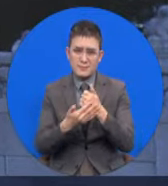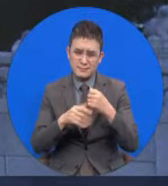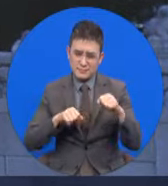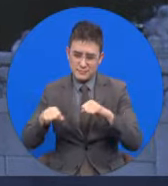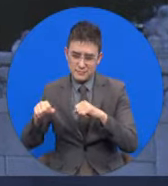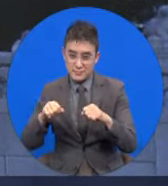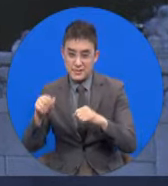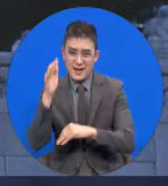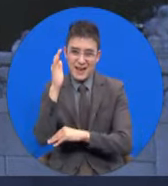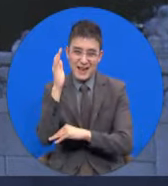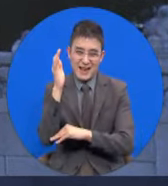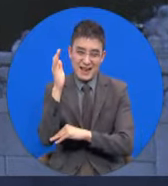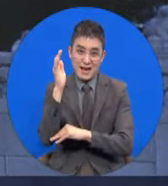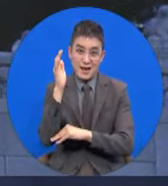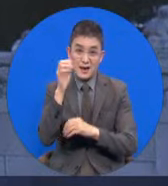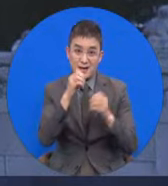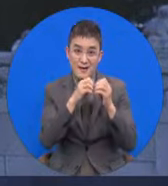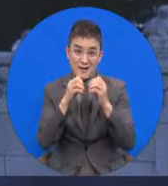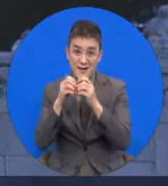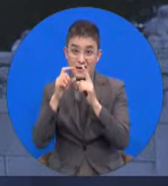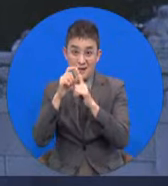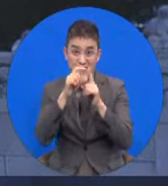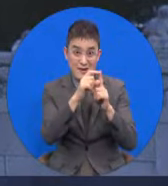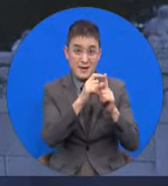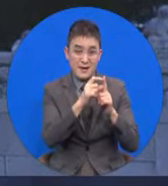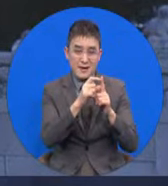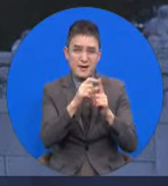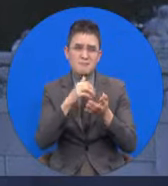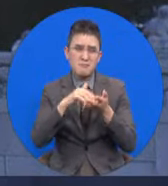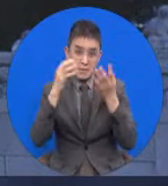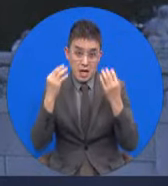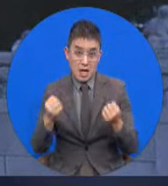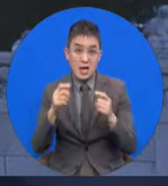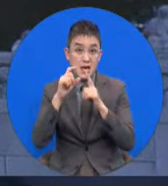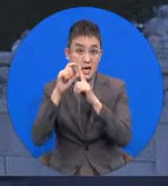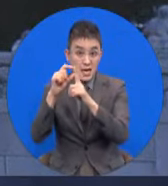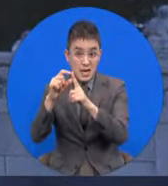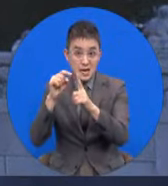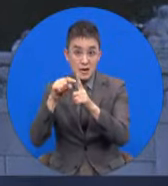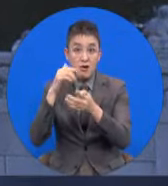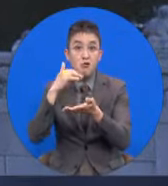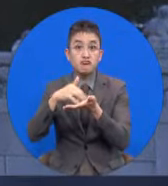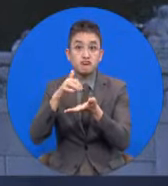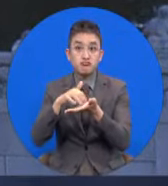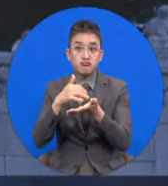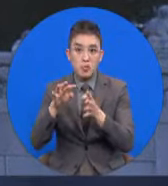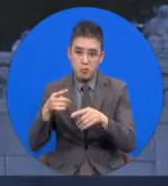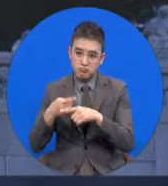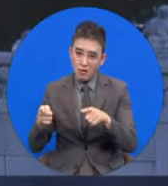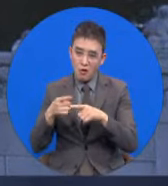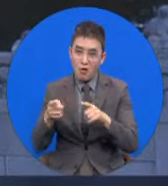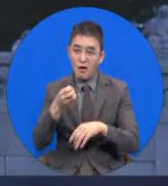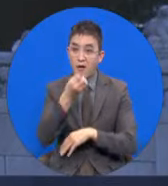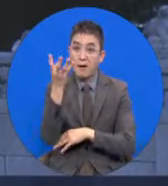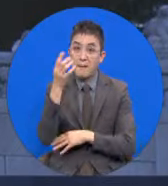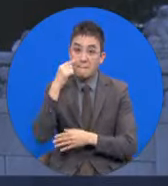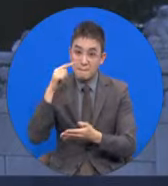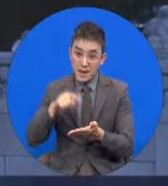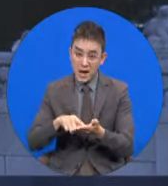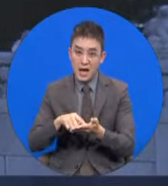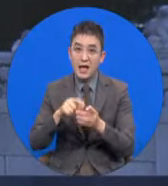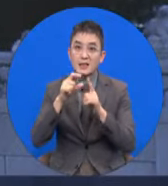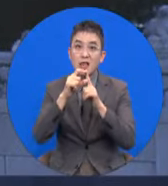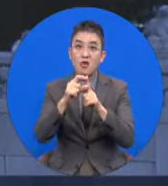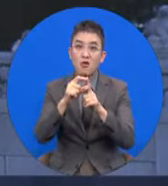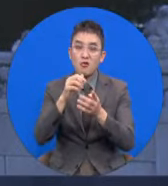발언들을 했습니다. 그 발언들의 주요 키워드들의 횟수를 분석한 오늘 한 분석 기사가 나왔습니다. 어떤 단어,